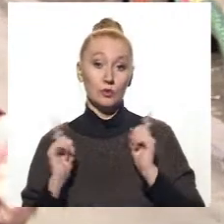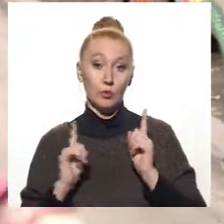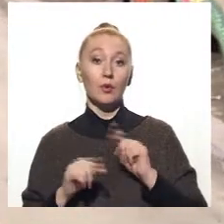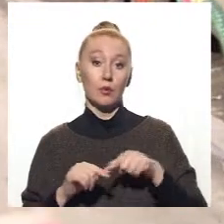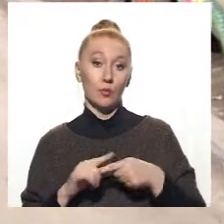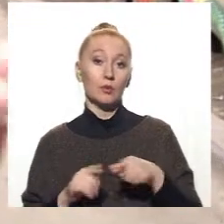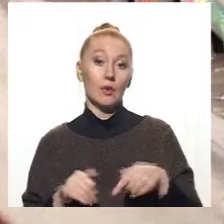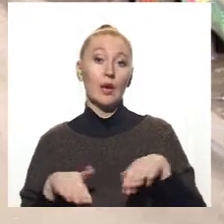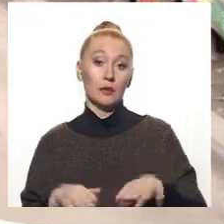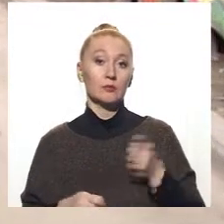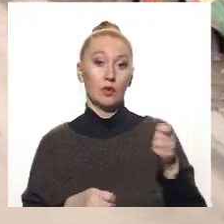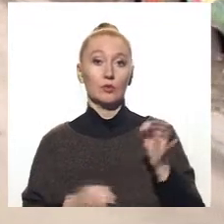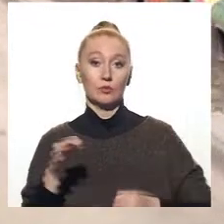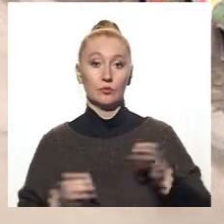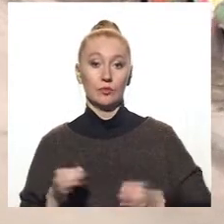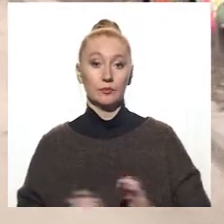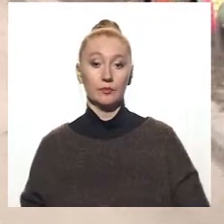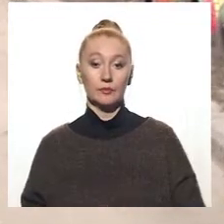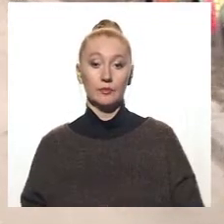всі на цього рішення подавати до суду.